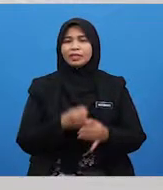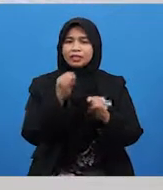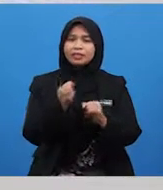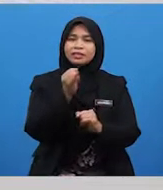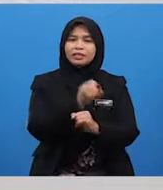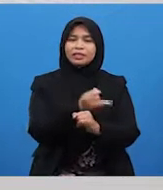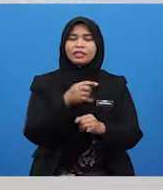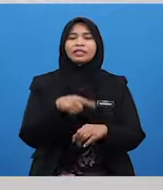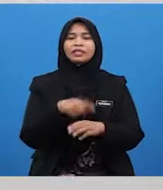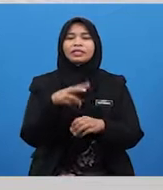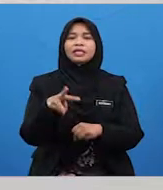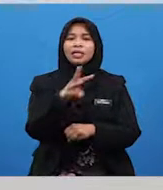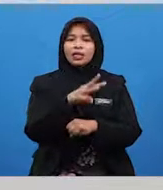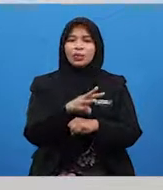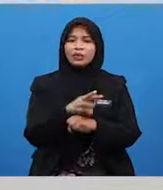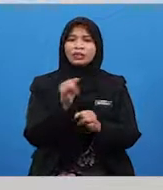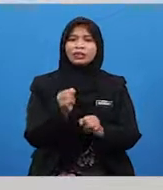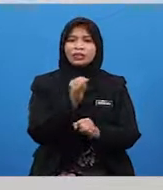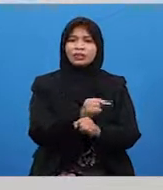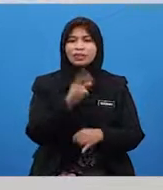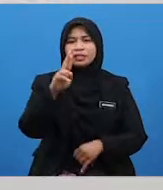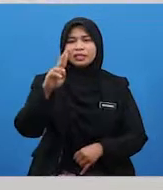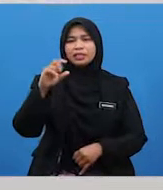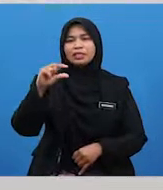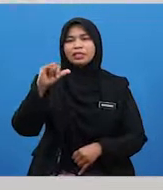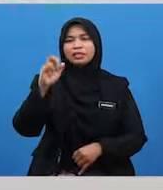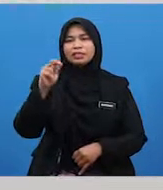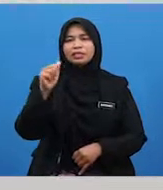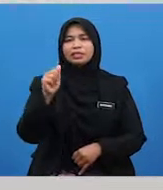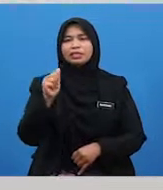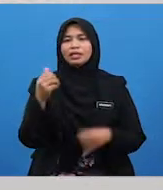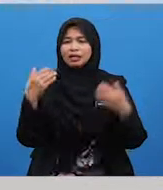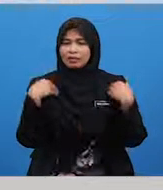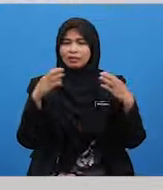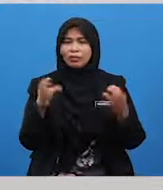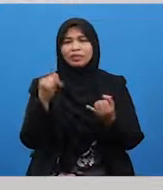Jiran di kawasan kejiranan Regina mengadakan jamuan bersempena dengan